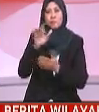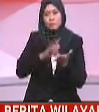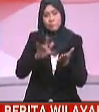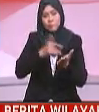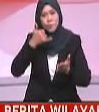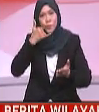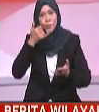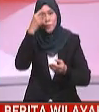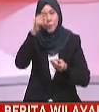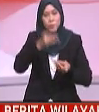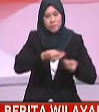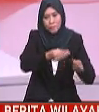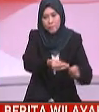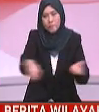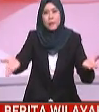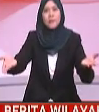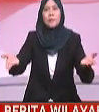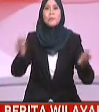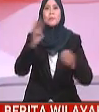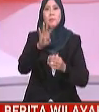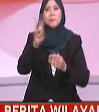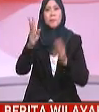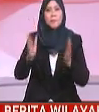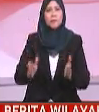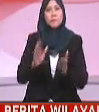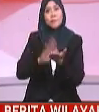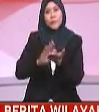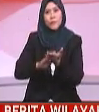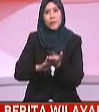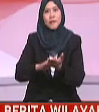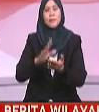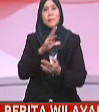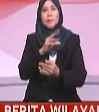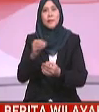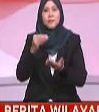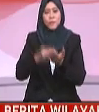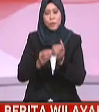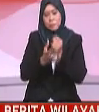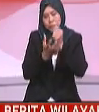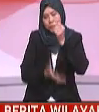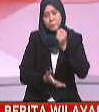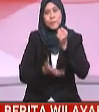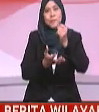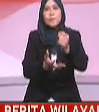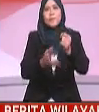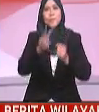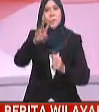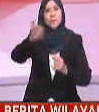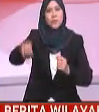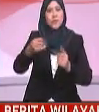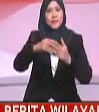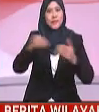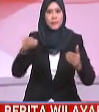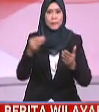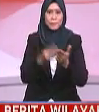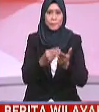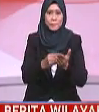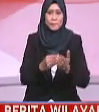pintar untuk diagihkan kepada 46 sekolah menengah melibatkan peruntukan RM2 juta.